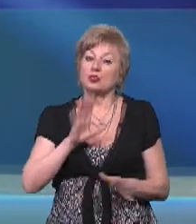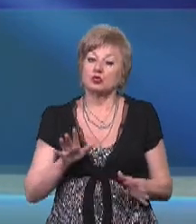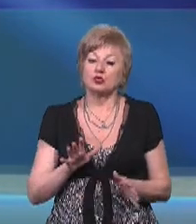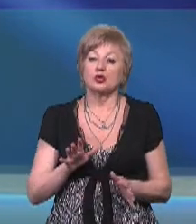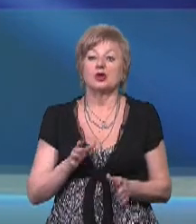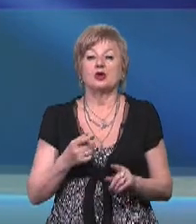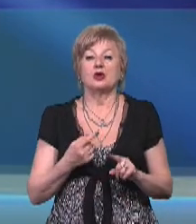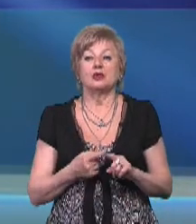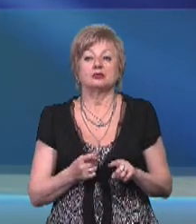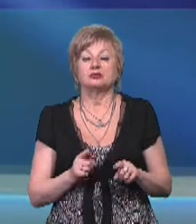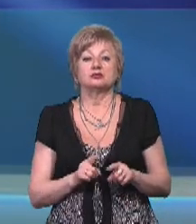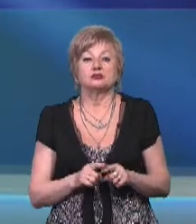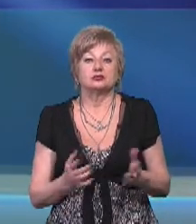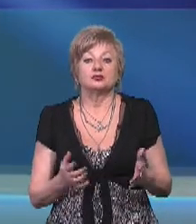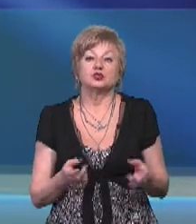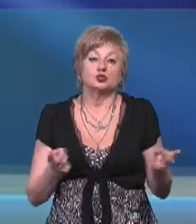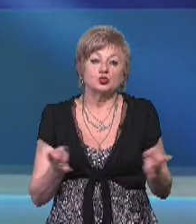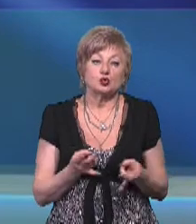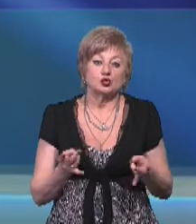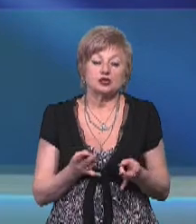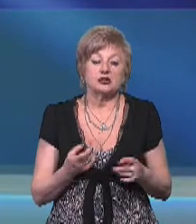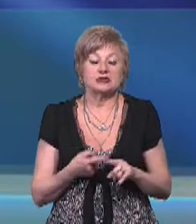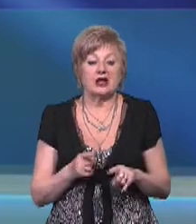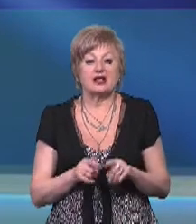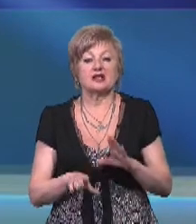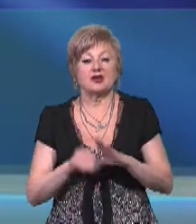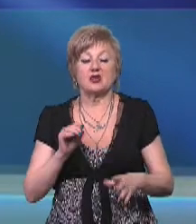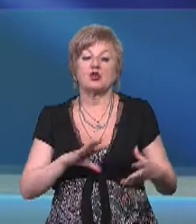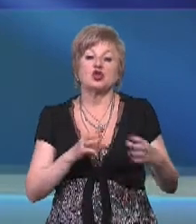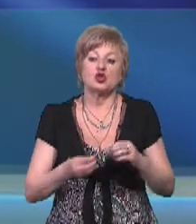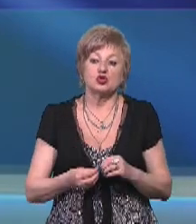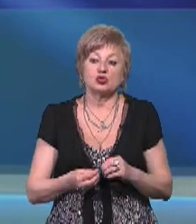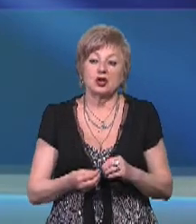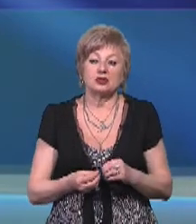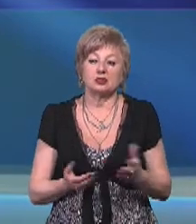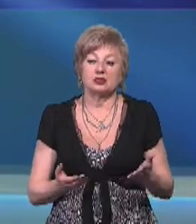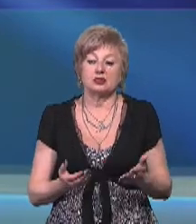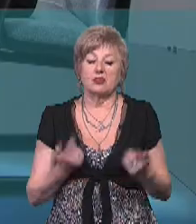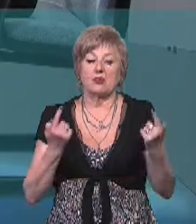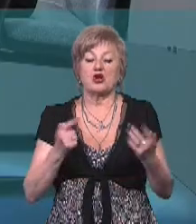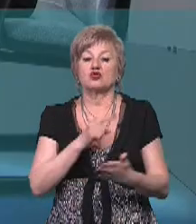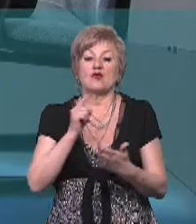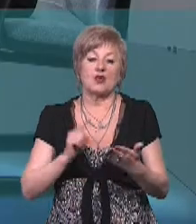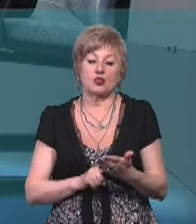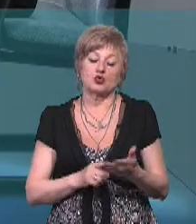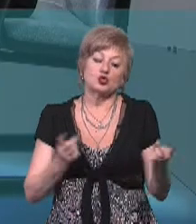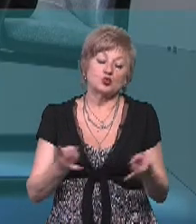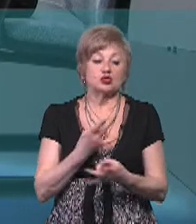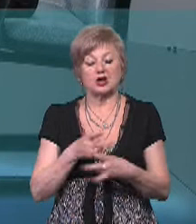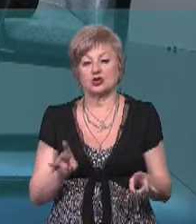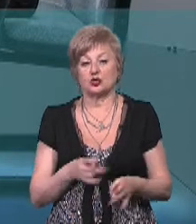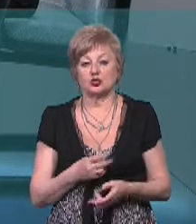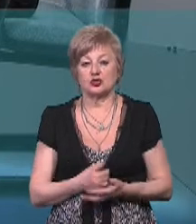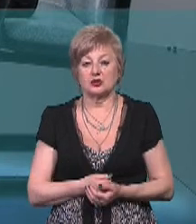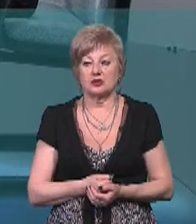потрібність цих виборів, результат, велике питання, чи потрібні вони чи ні. Ну,